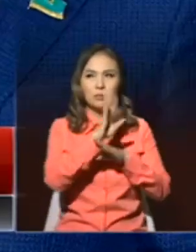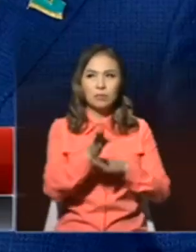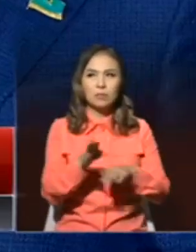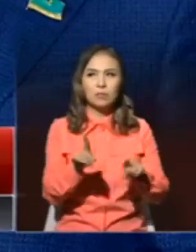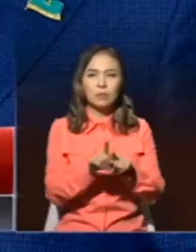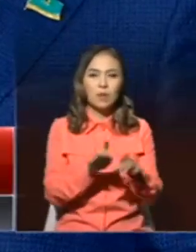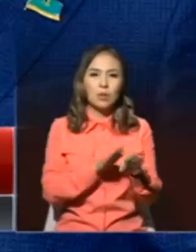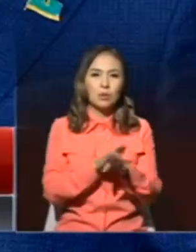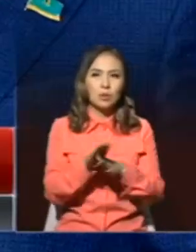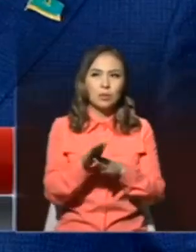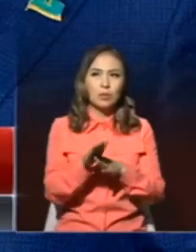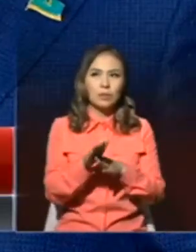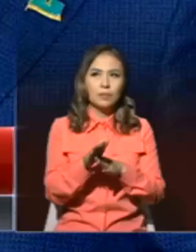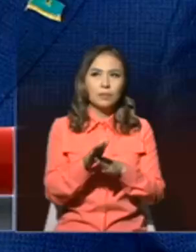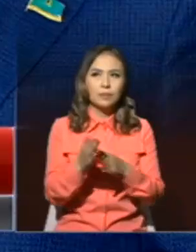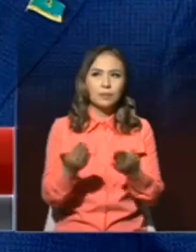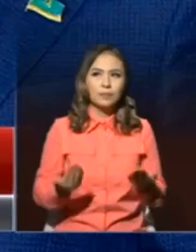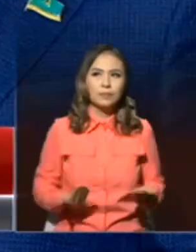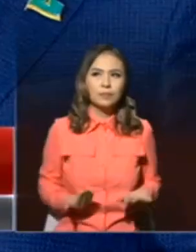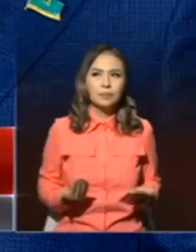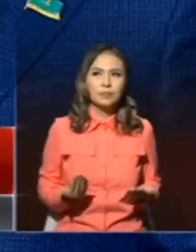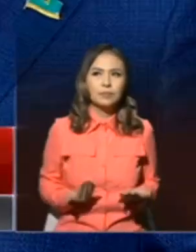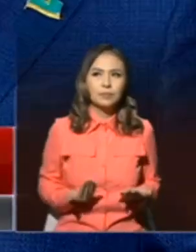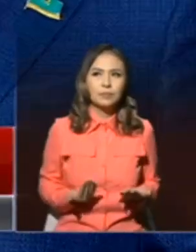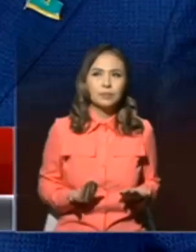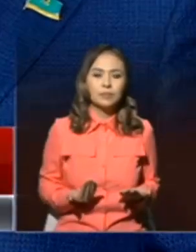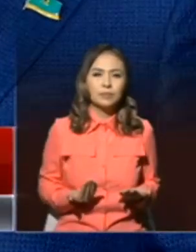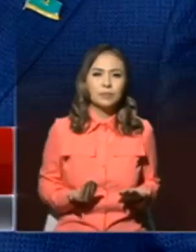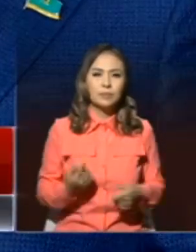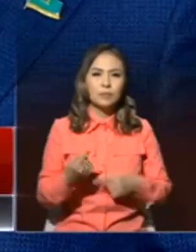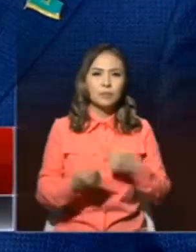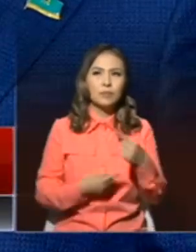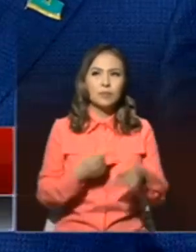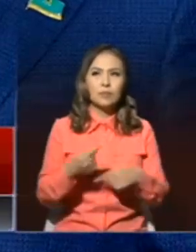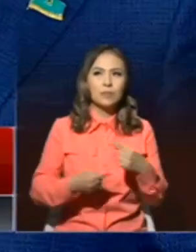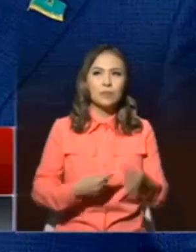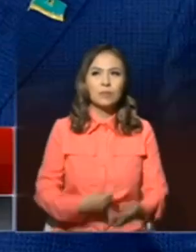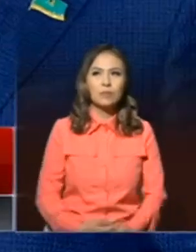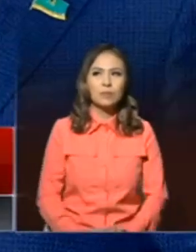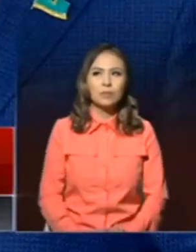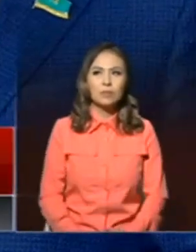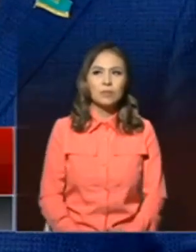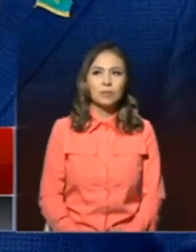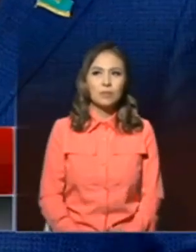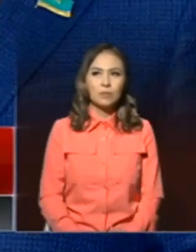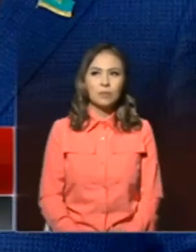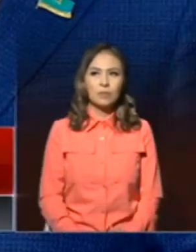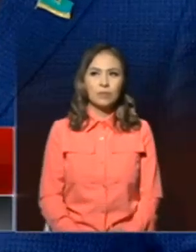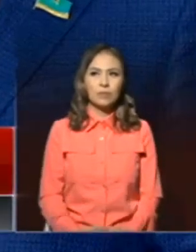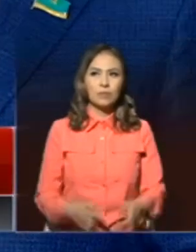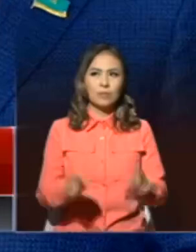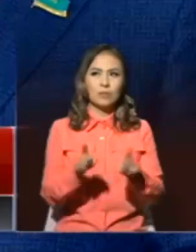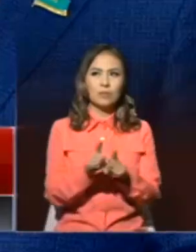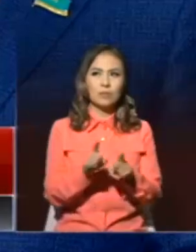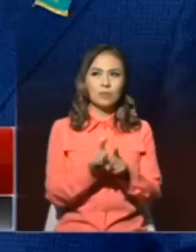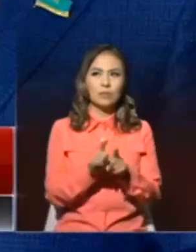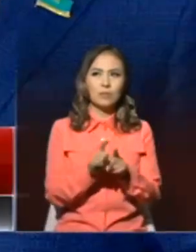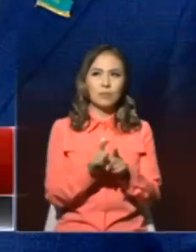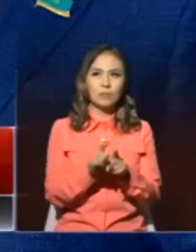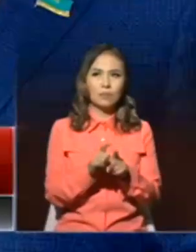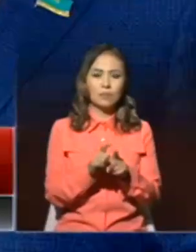толығымен. Біздің жоба. Қалай одан бөлек бұл бәрібір қанмен келген ақша. Сіз оны қайда жұмсасаңыз да, ол қанмен келген ақша. Оны